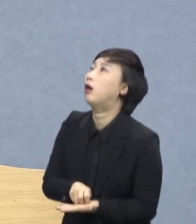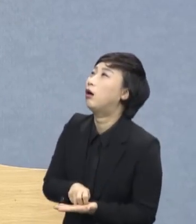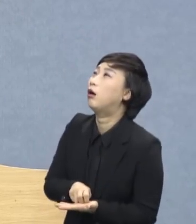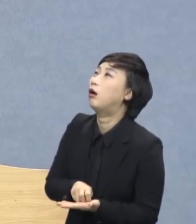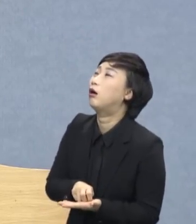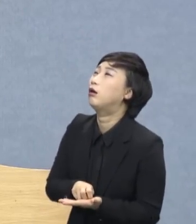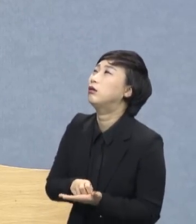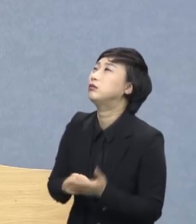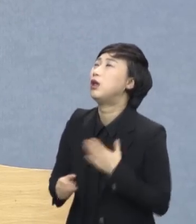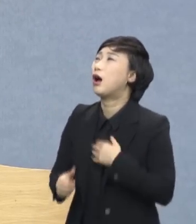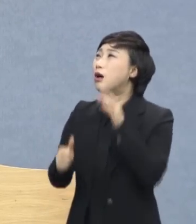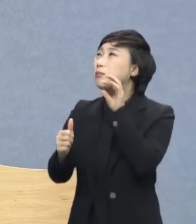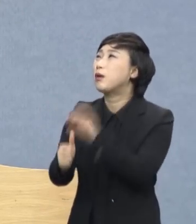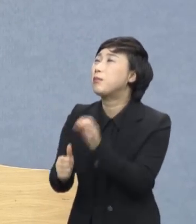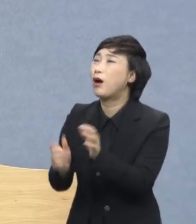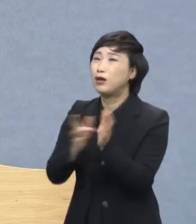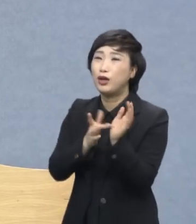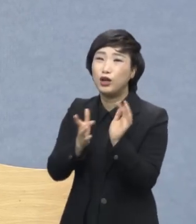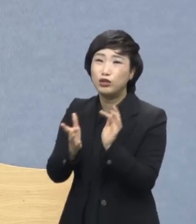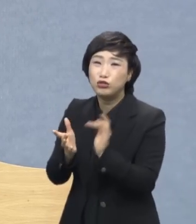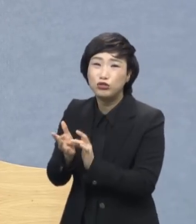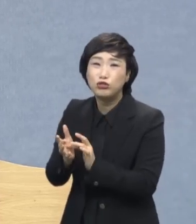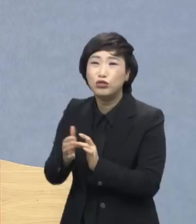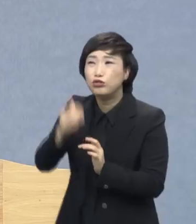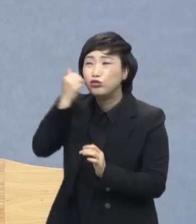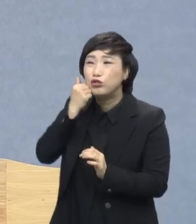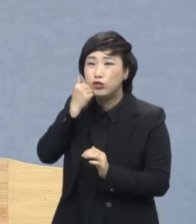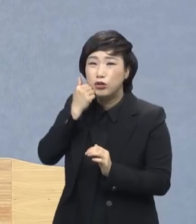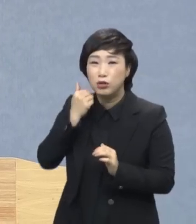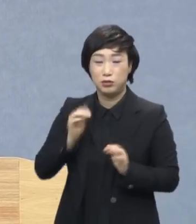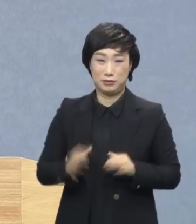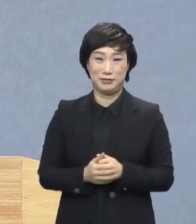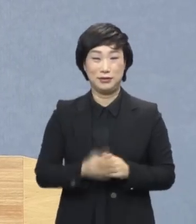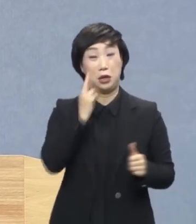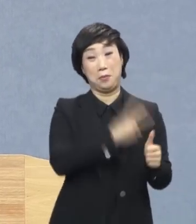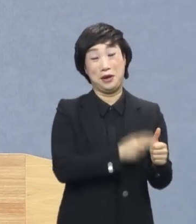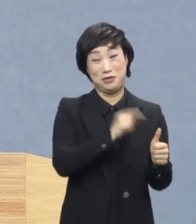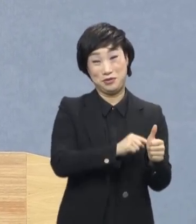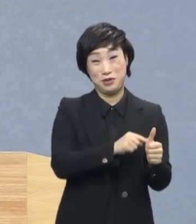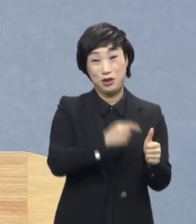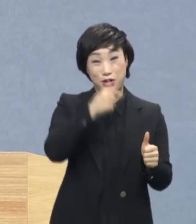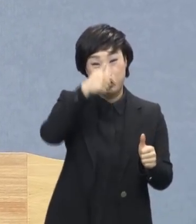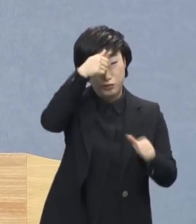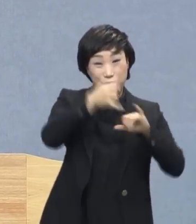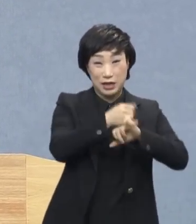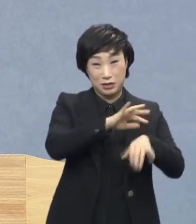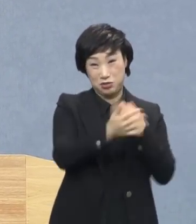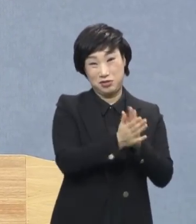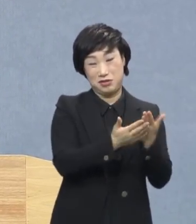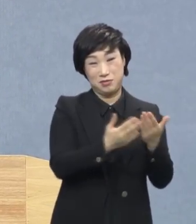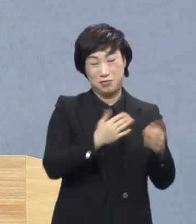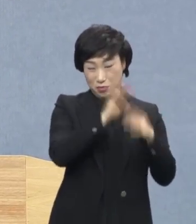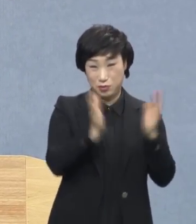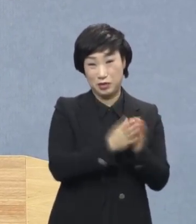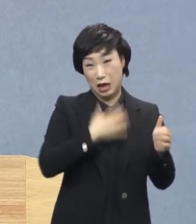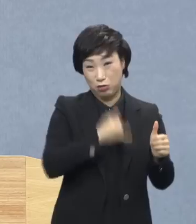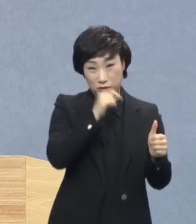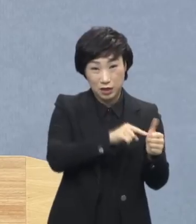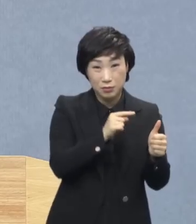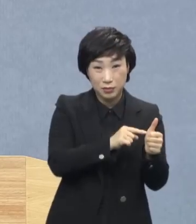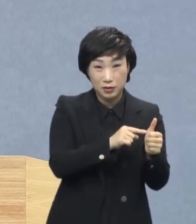내가 핍박하는 예수. 그분은 구약을 많이 읽었기 때문에 알고 있기 때문에 생각났을